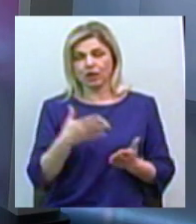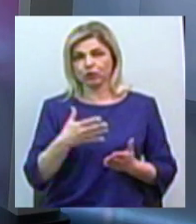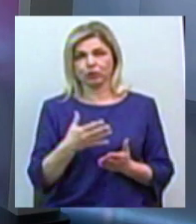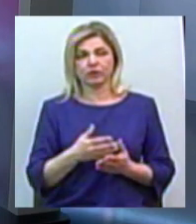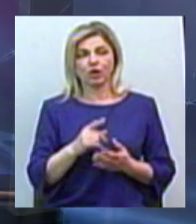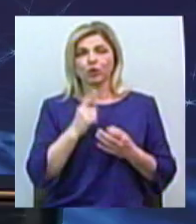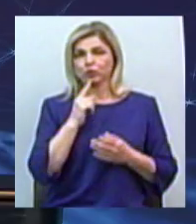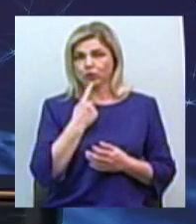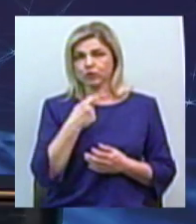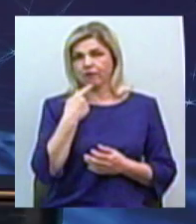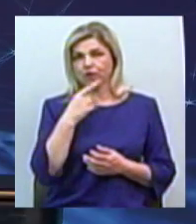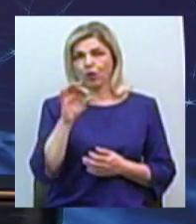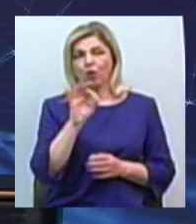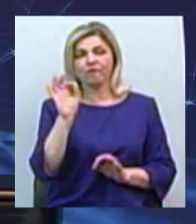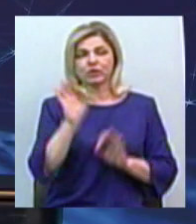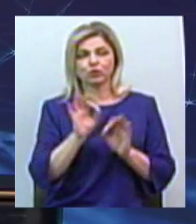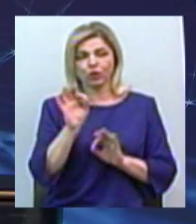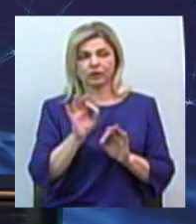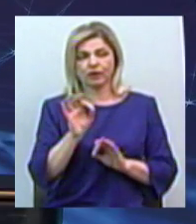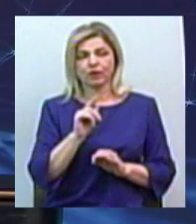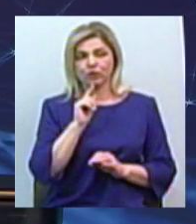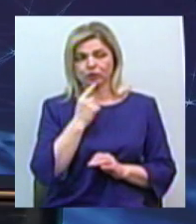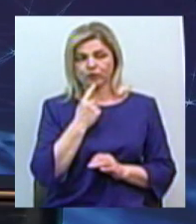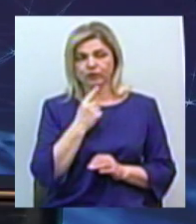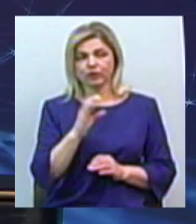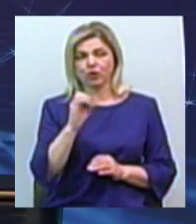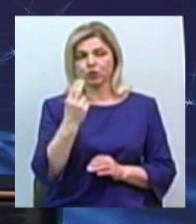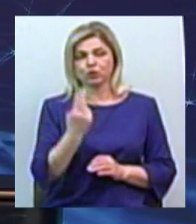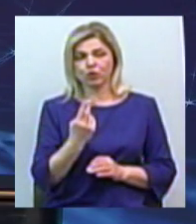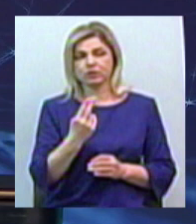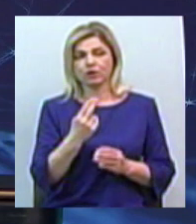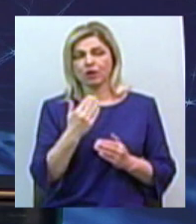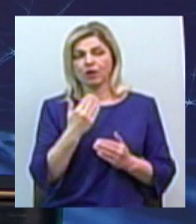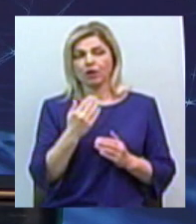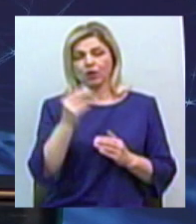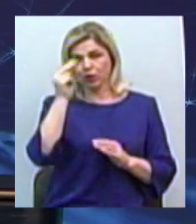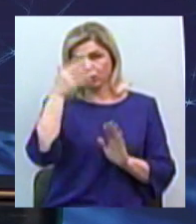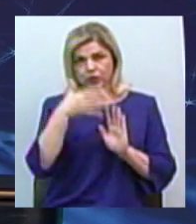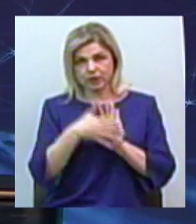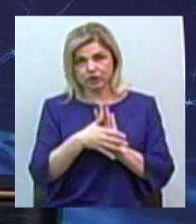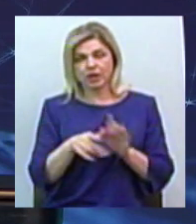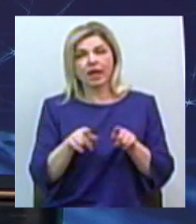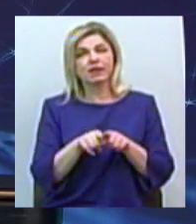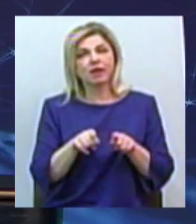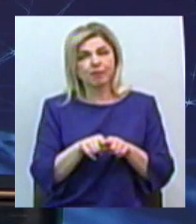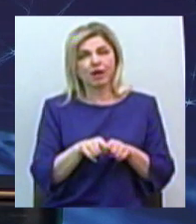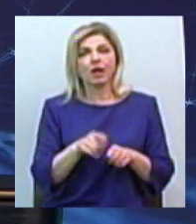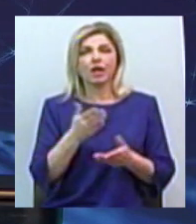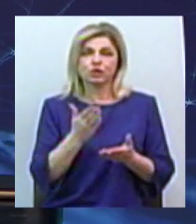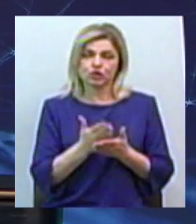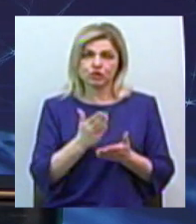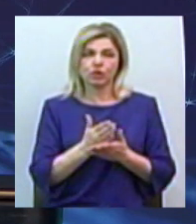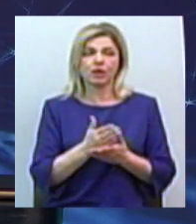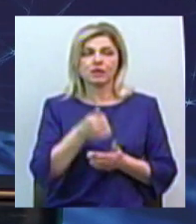складно говорити про відсотки, хоча є певні дані, звісно, да, вони інколи проявляються. Да. І тим не менш, чи щеплення все ж таки